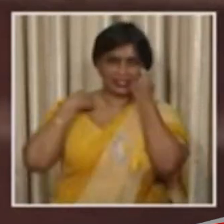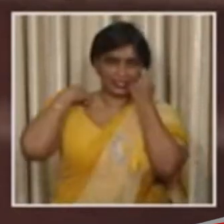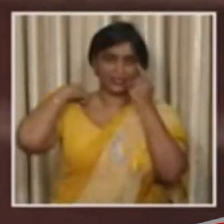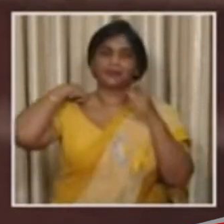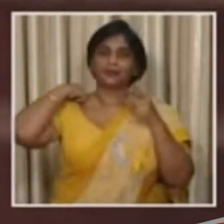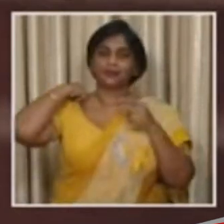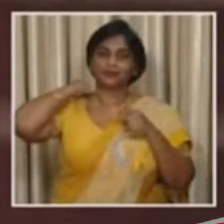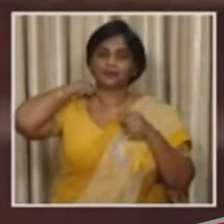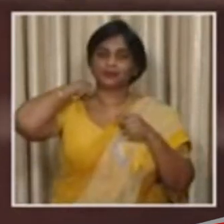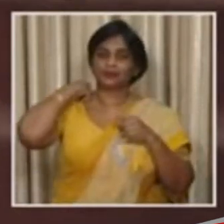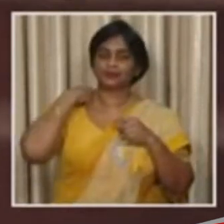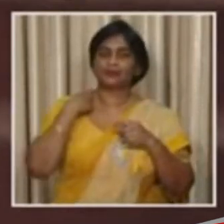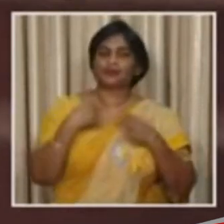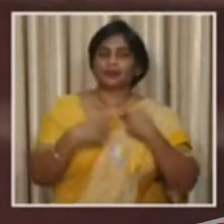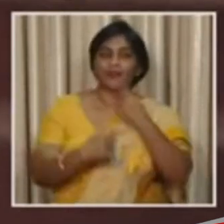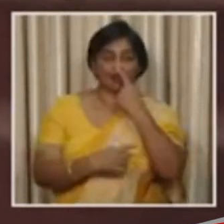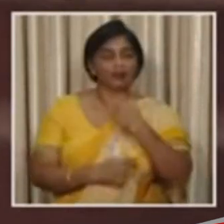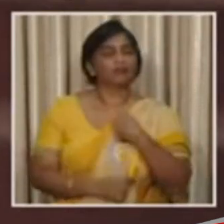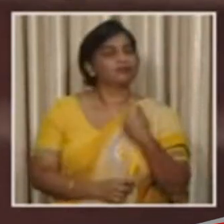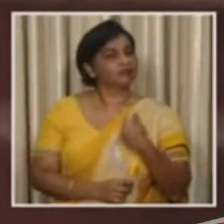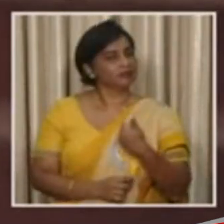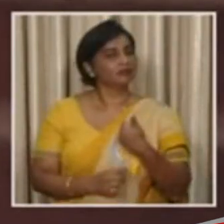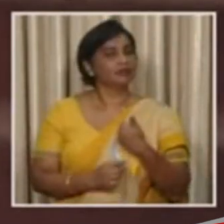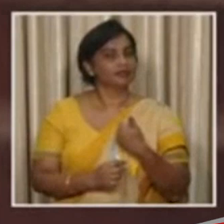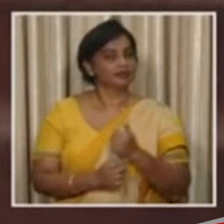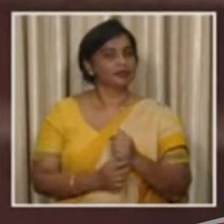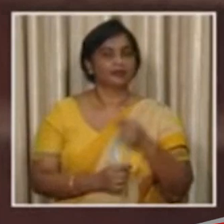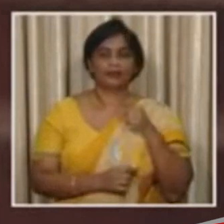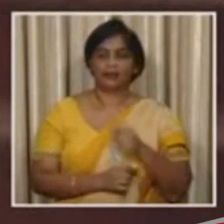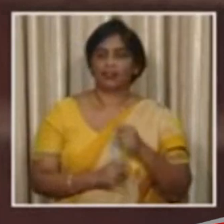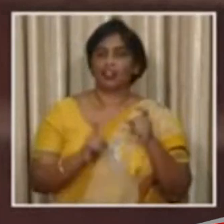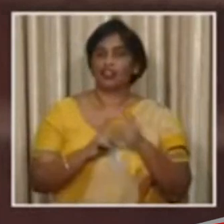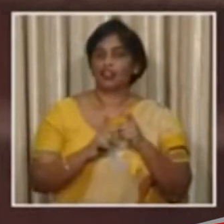මේ අහපක හොඳයි. මොකද මේකෙන්